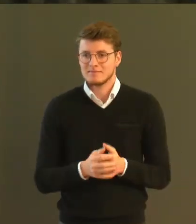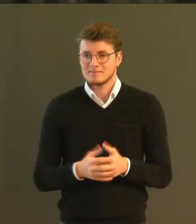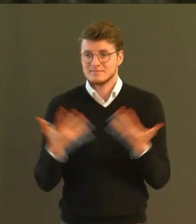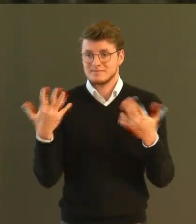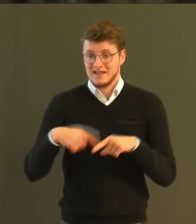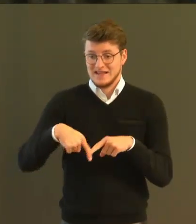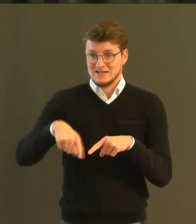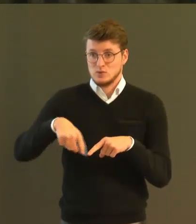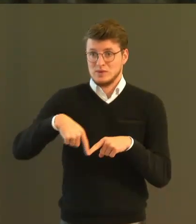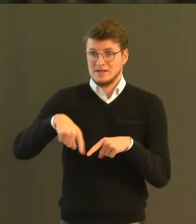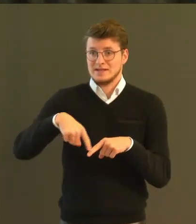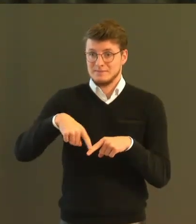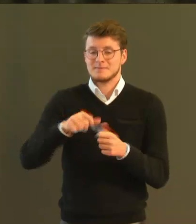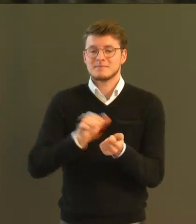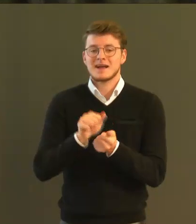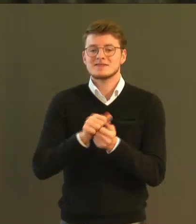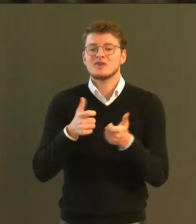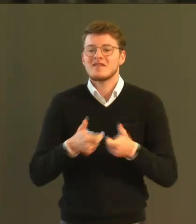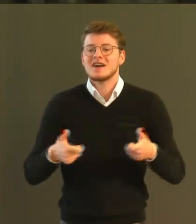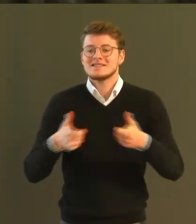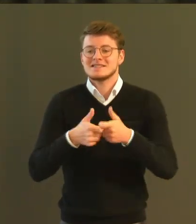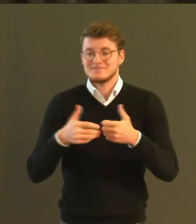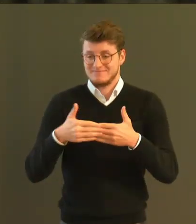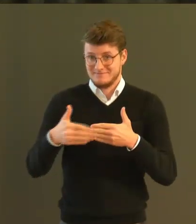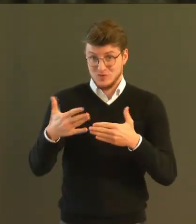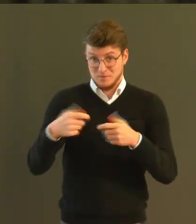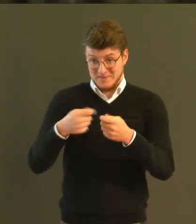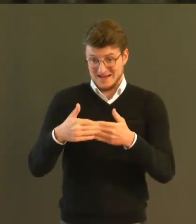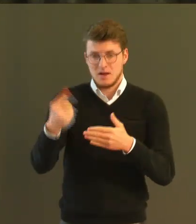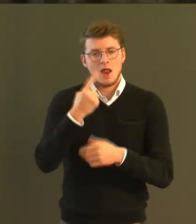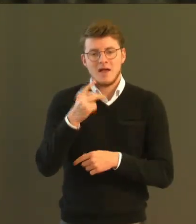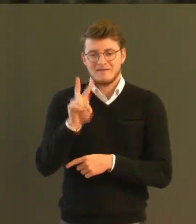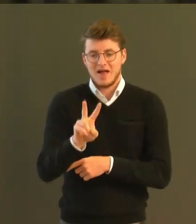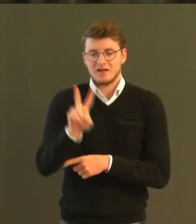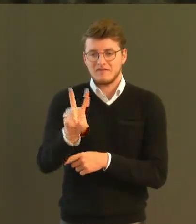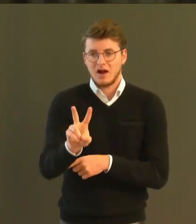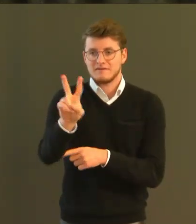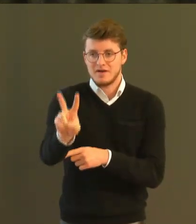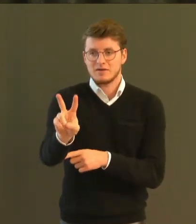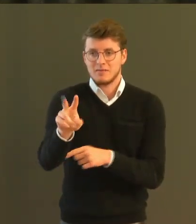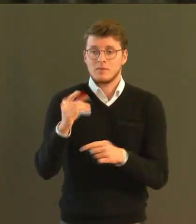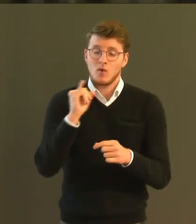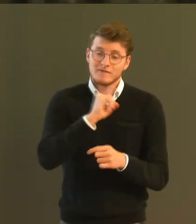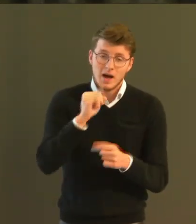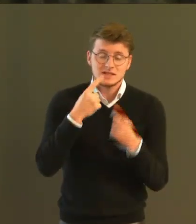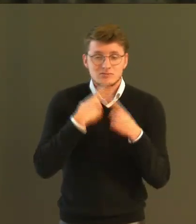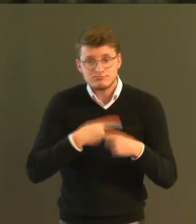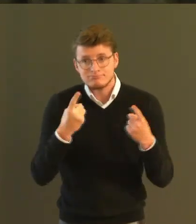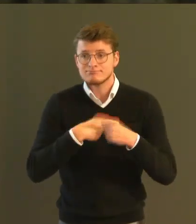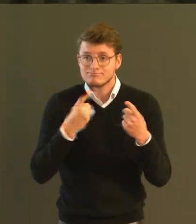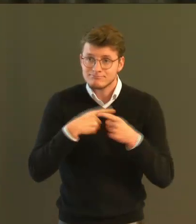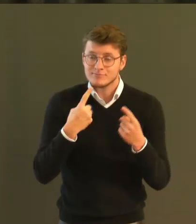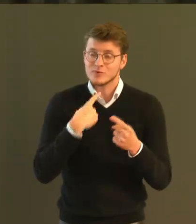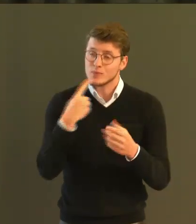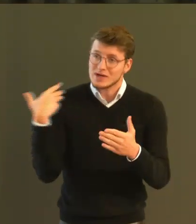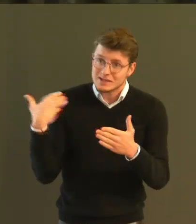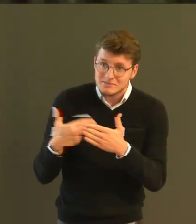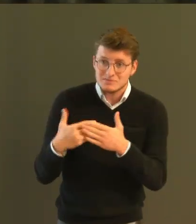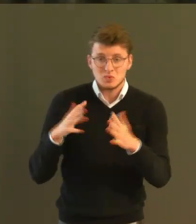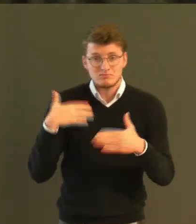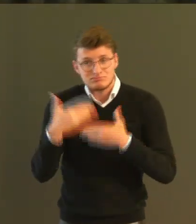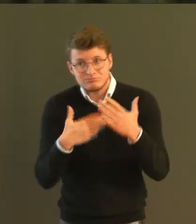conference in june qui nous permet aux retombées qu'elle apporte 26 ans à nous